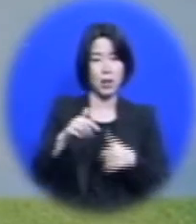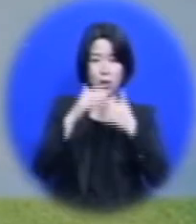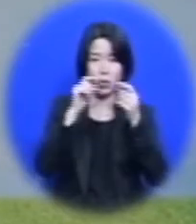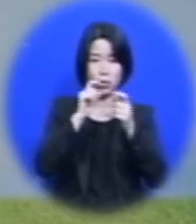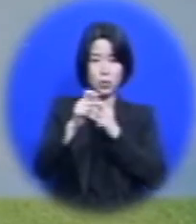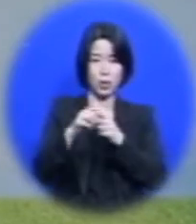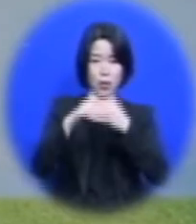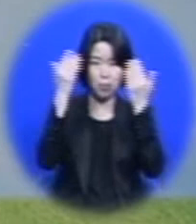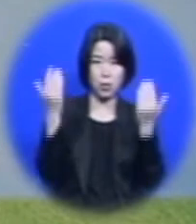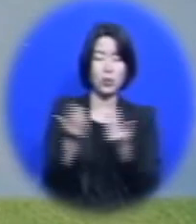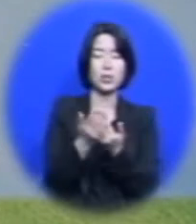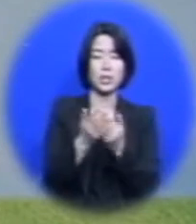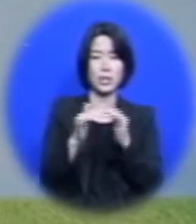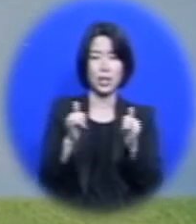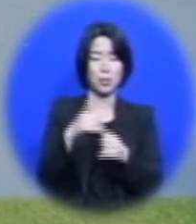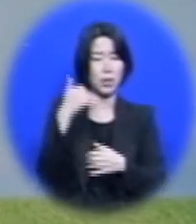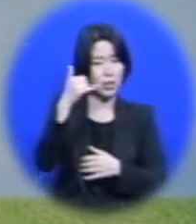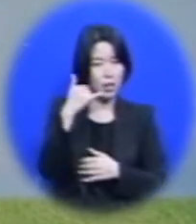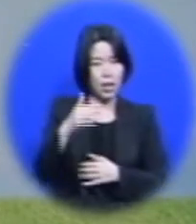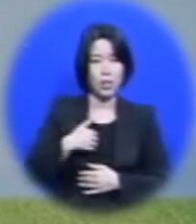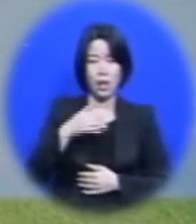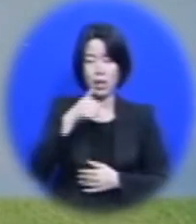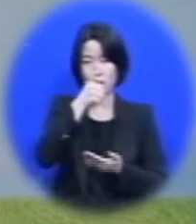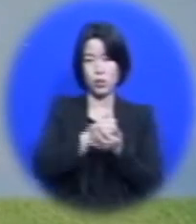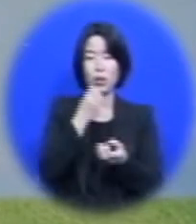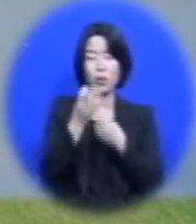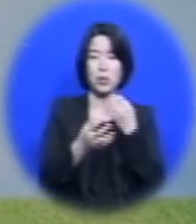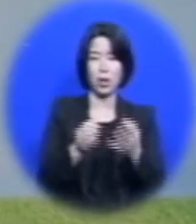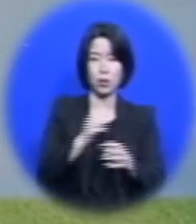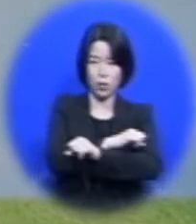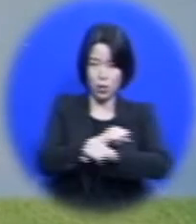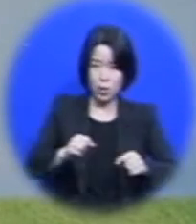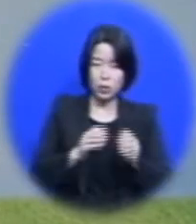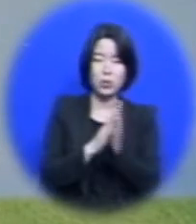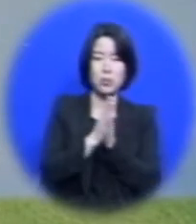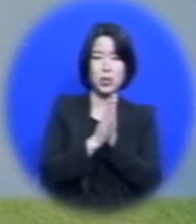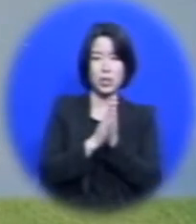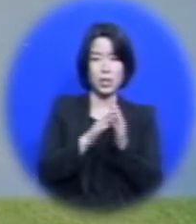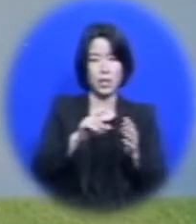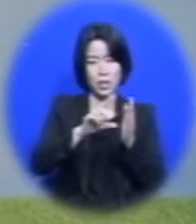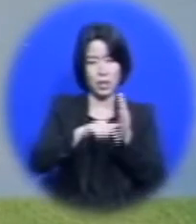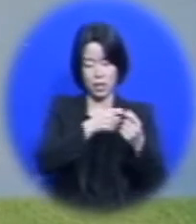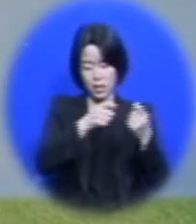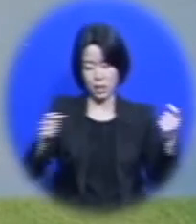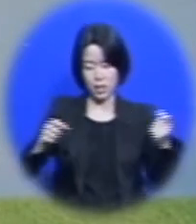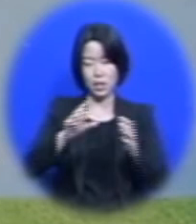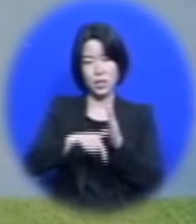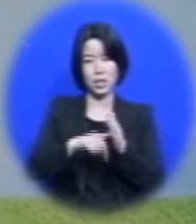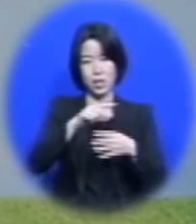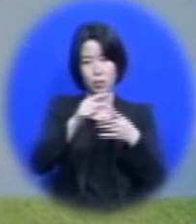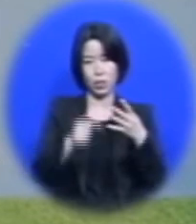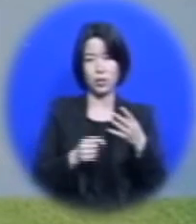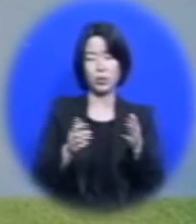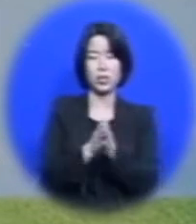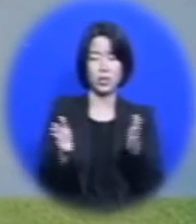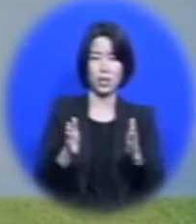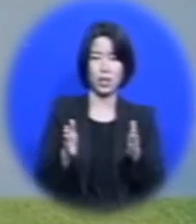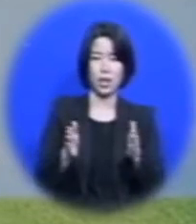사람에게 연락해서 나의 죄를 고백하고 용서를 비는 기나긴 과정도 시작되었다. 고백과